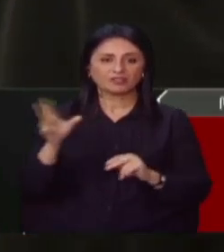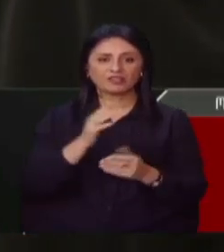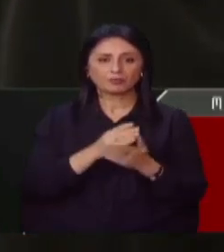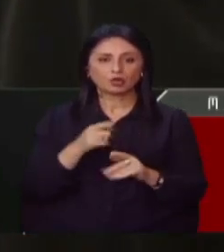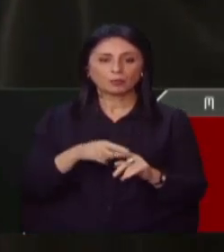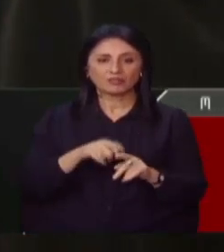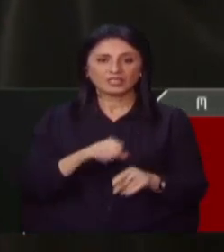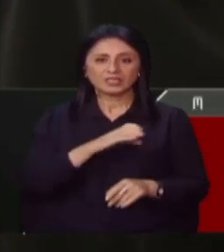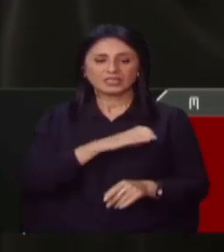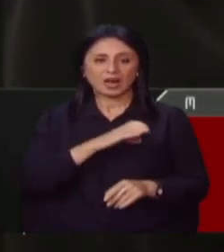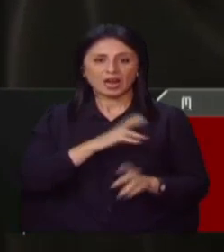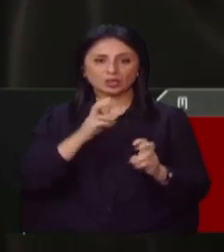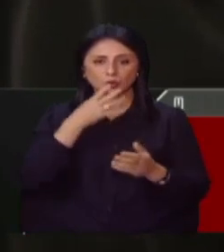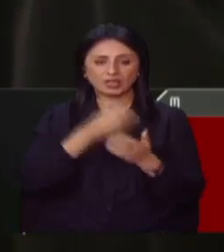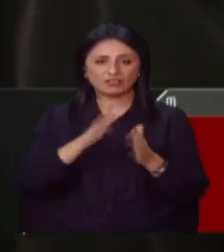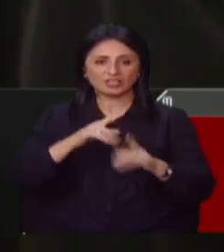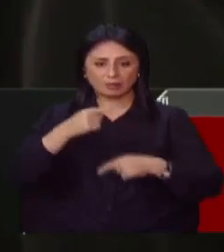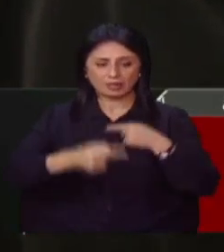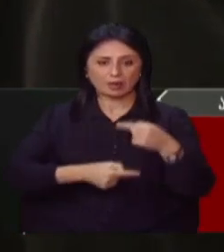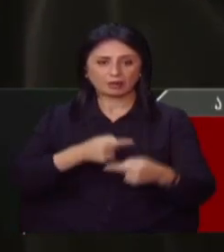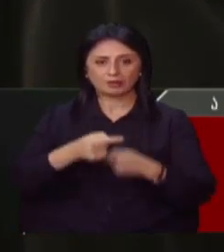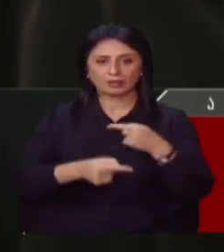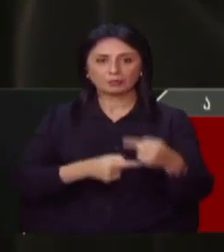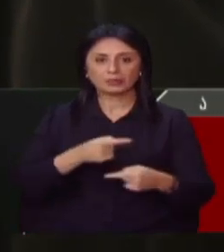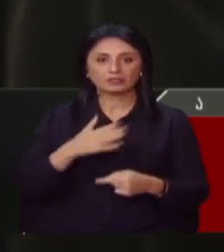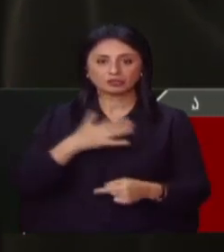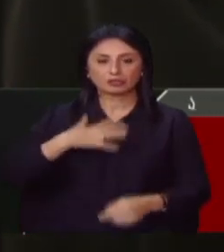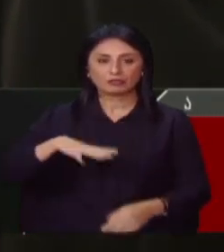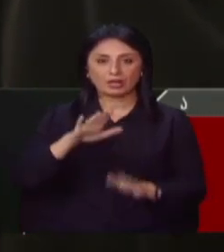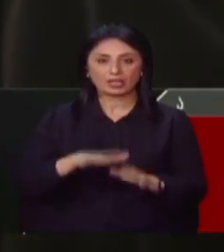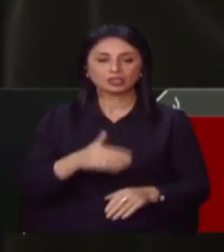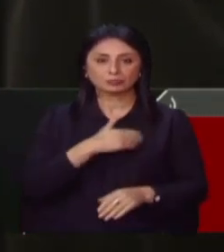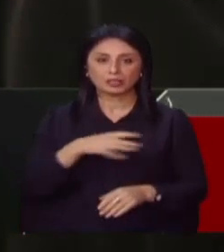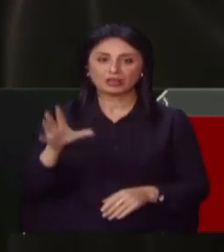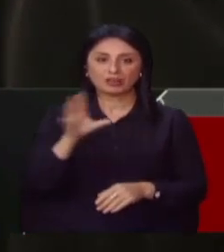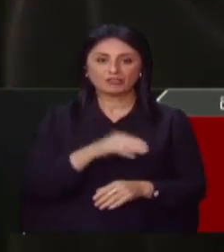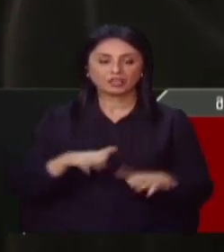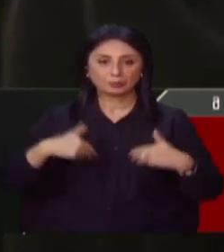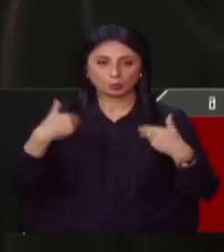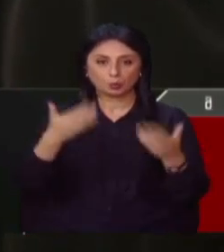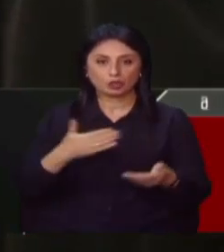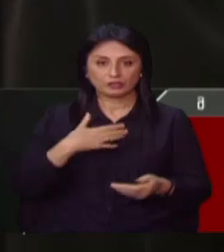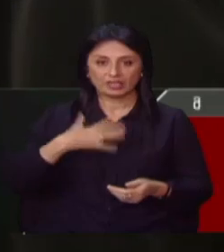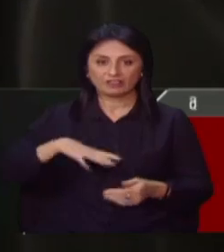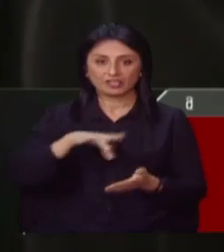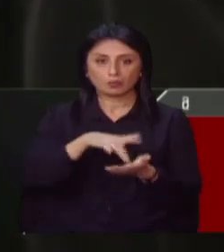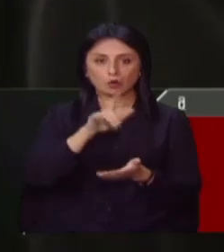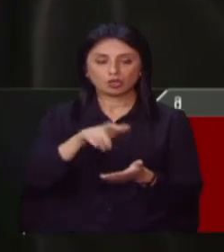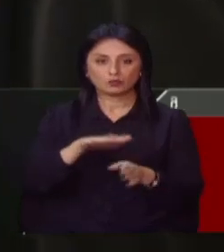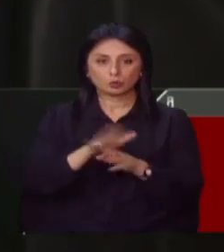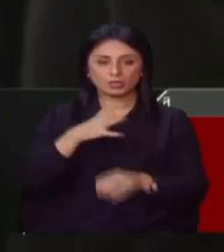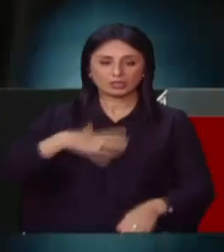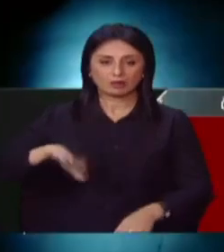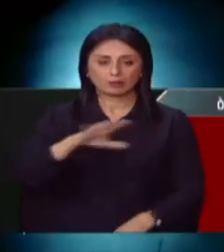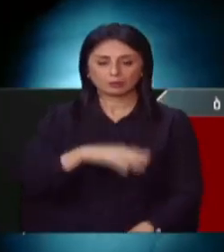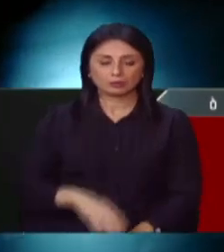რომ მე საგანსური თავის ადგილს დაიმკვიდრებს ჩვენს ქვეყანაში და მინდა ეს ყველაფერი მიულოცო ჩვენი ქვეყნის მოსახლეობას სრულად